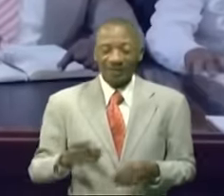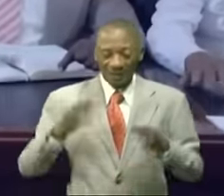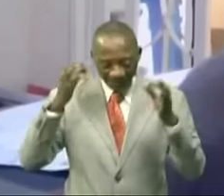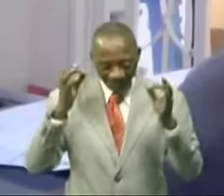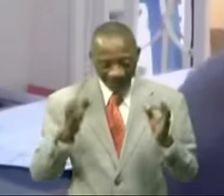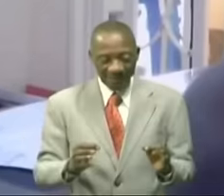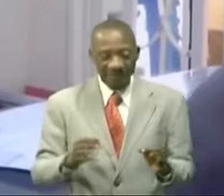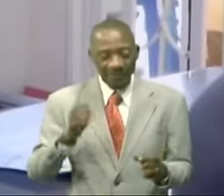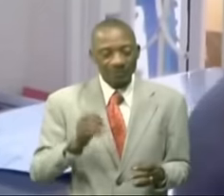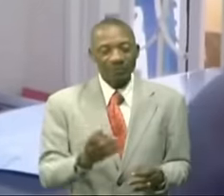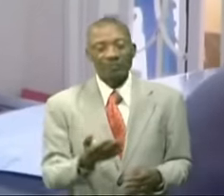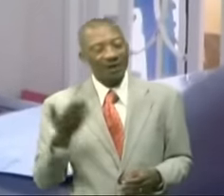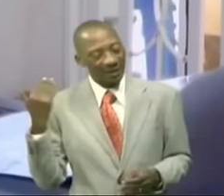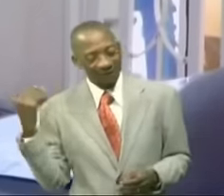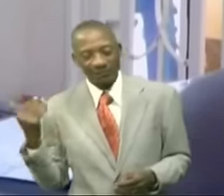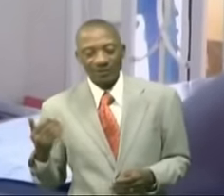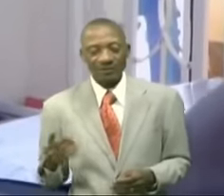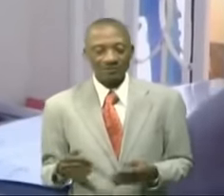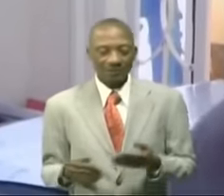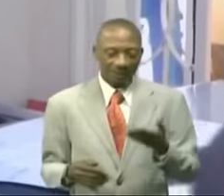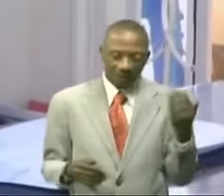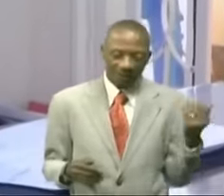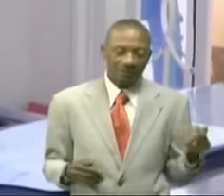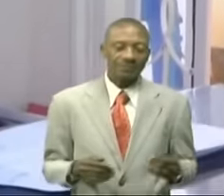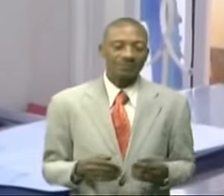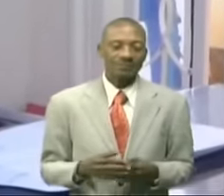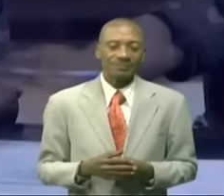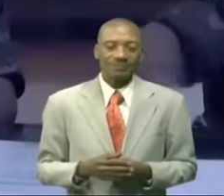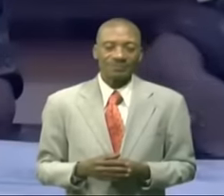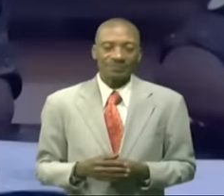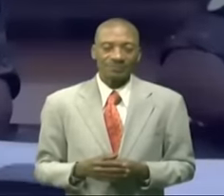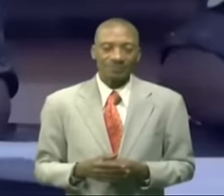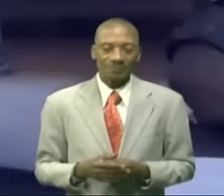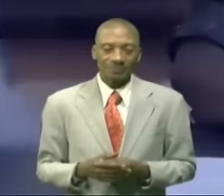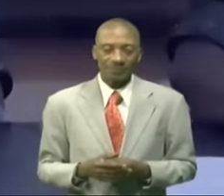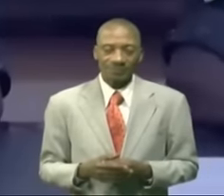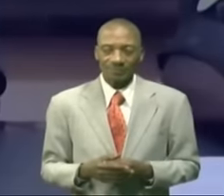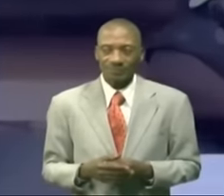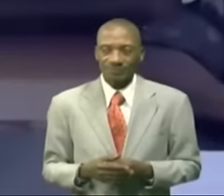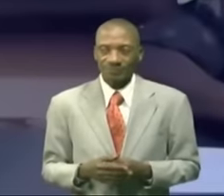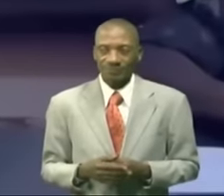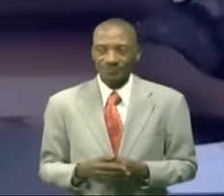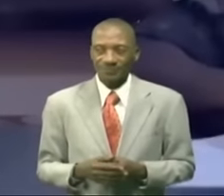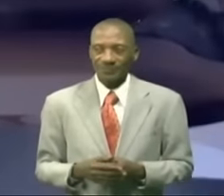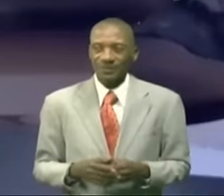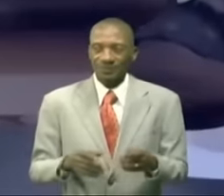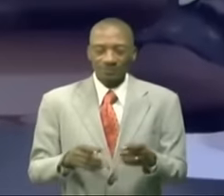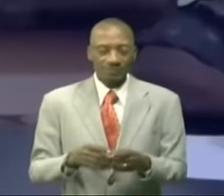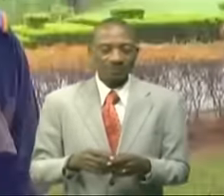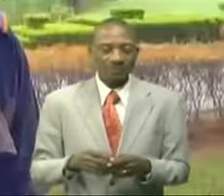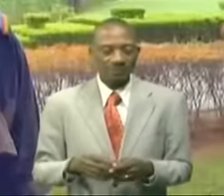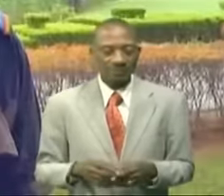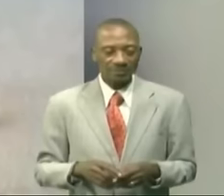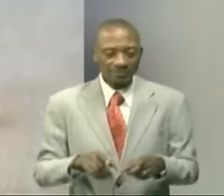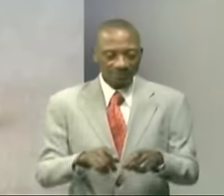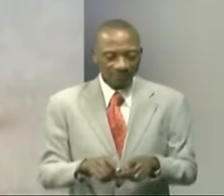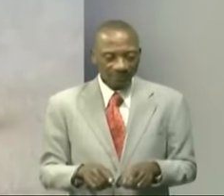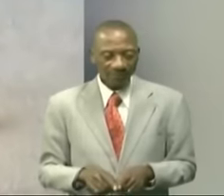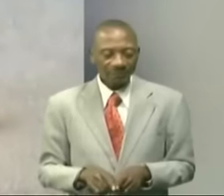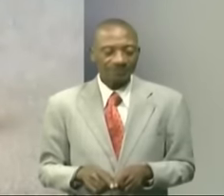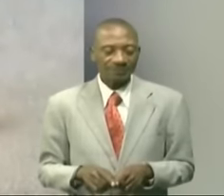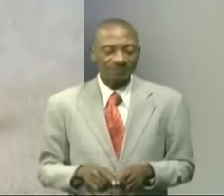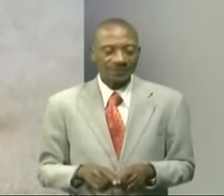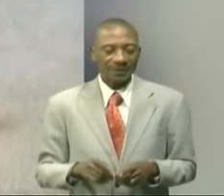de ces communiqués du gouverneur militaire de Litouri, que les comités locaux de